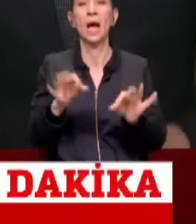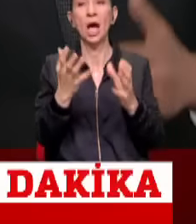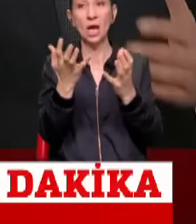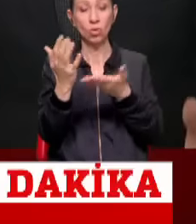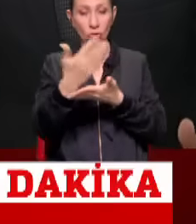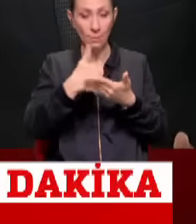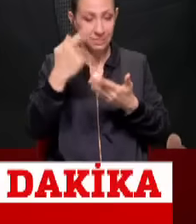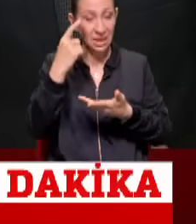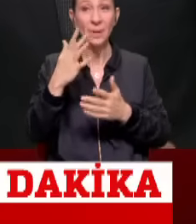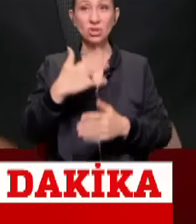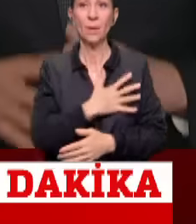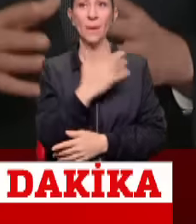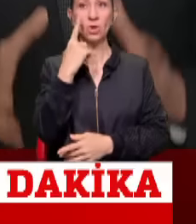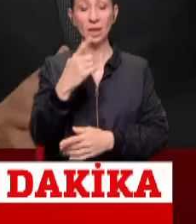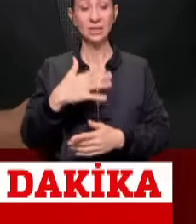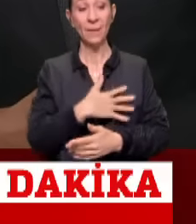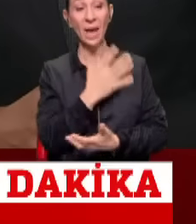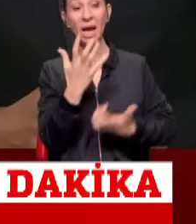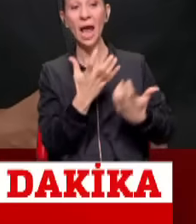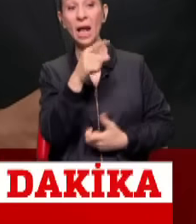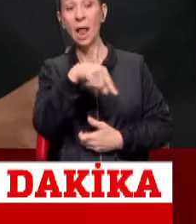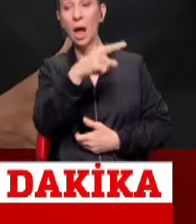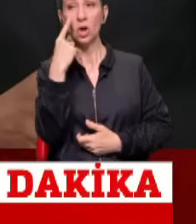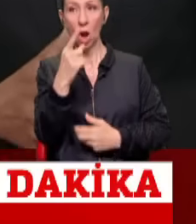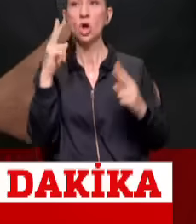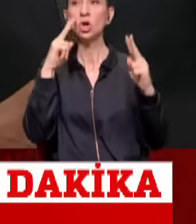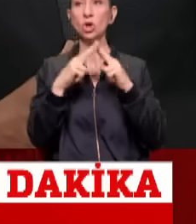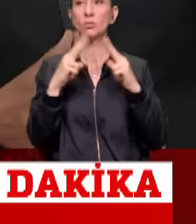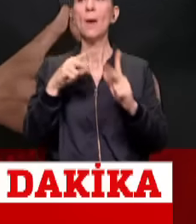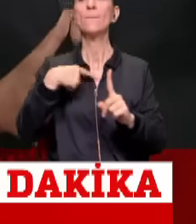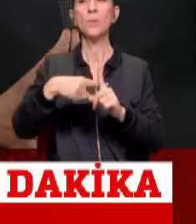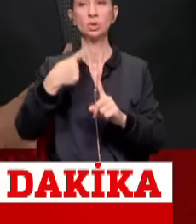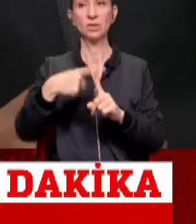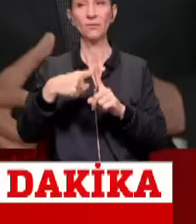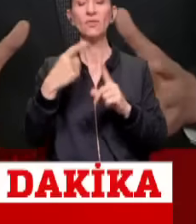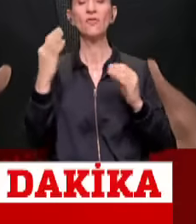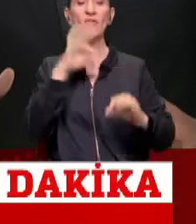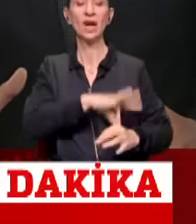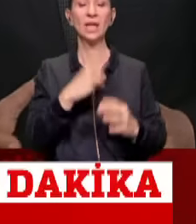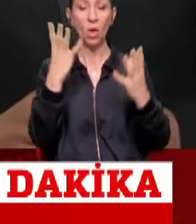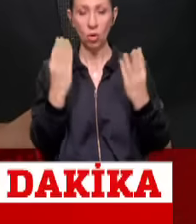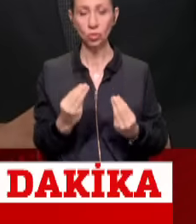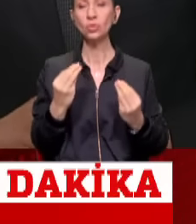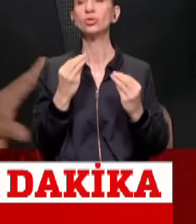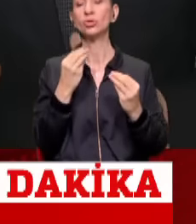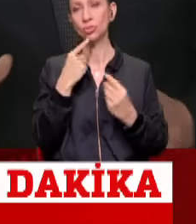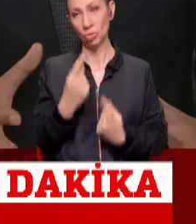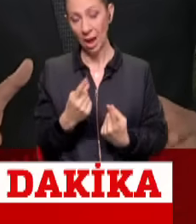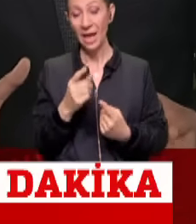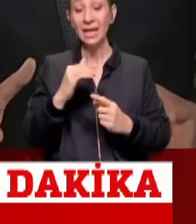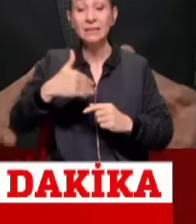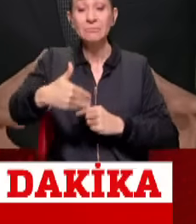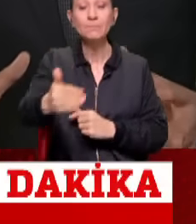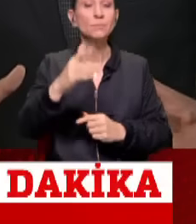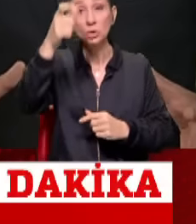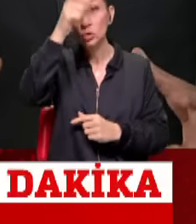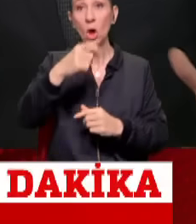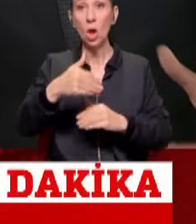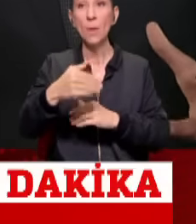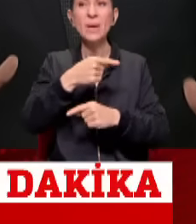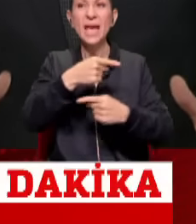Ama CHP'lilere göre, CHP'li kaynaklara göre görüşme son derece verimli ve olumlu geçti. İlerleyen süreçte de Türkiye'nin